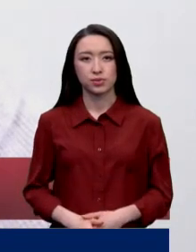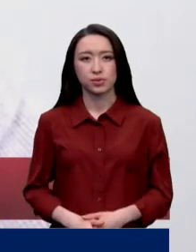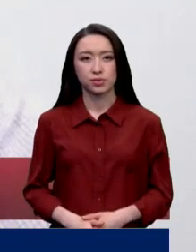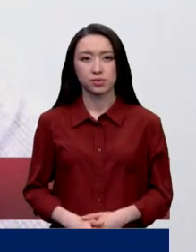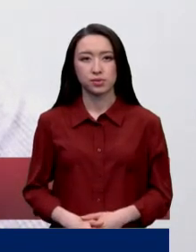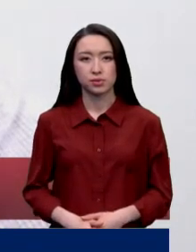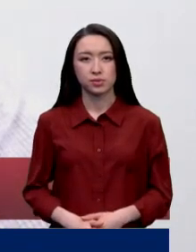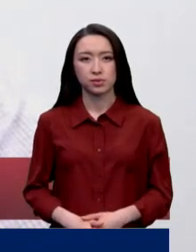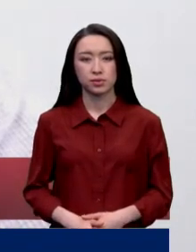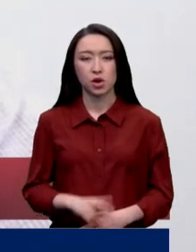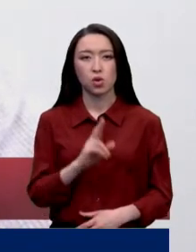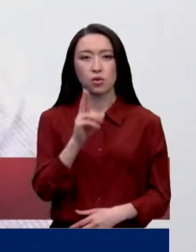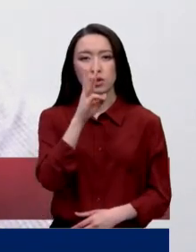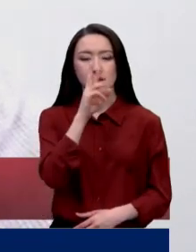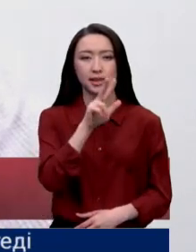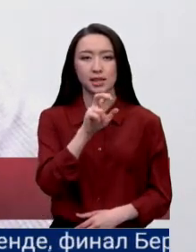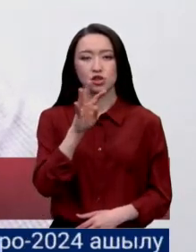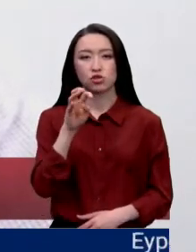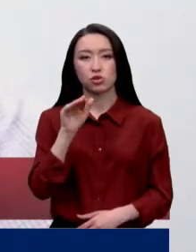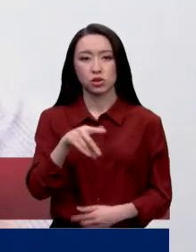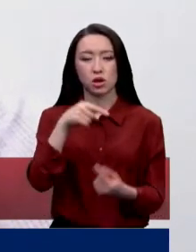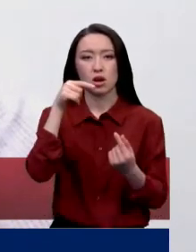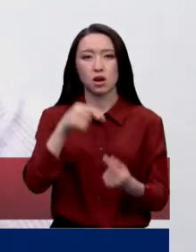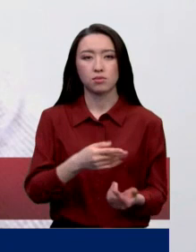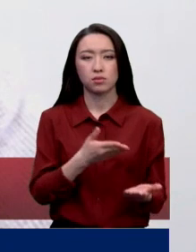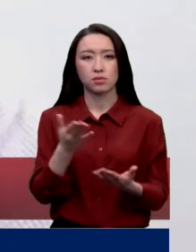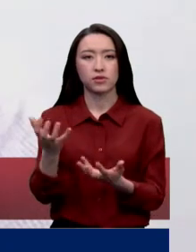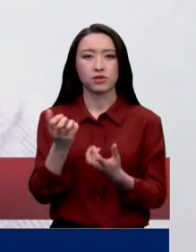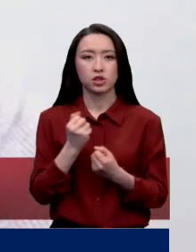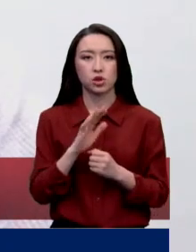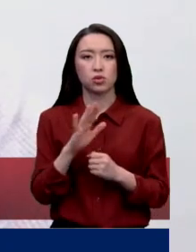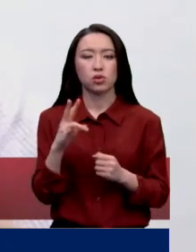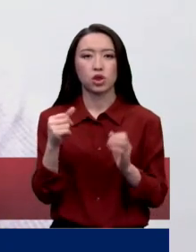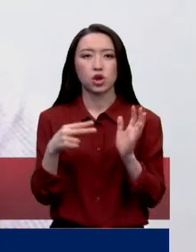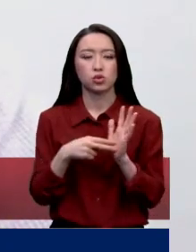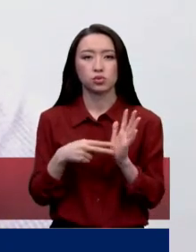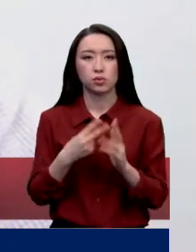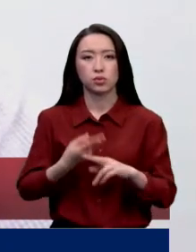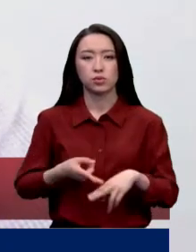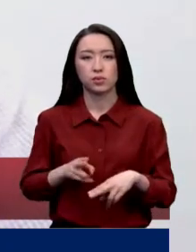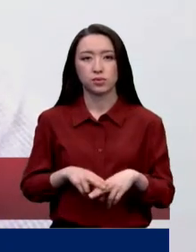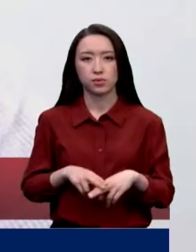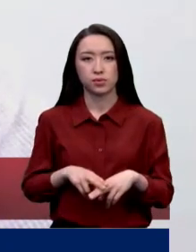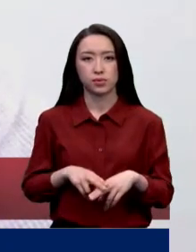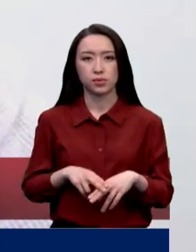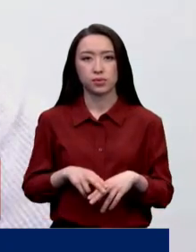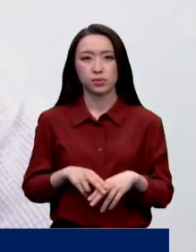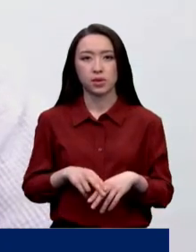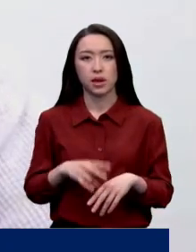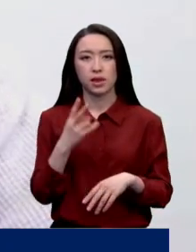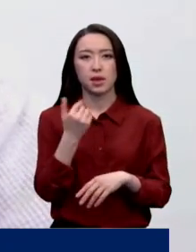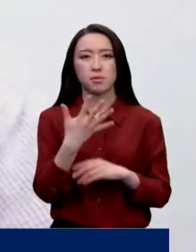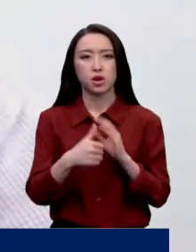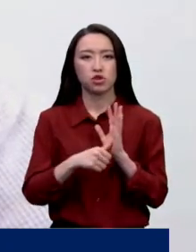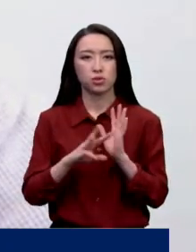300-400 тысяч у кого зарплата, они могут и то на сумму, которую на